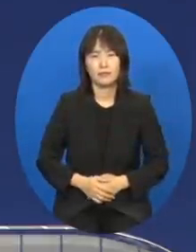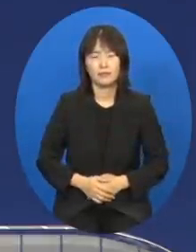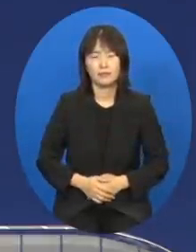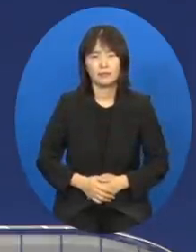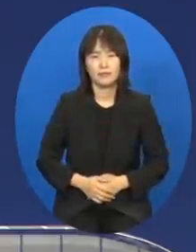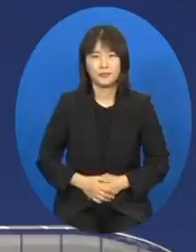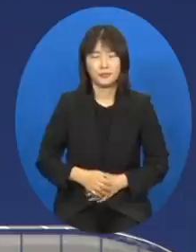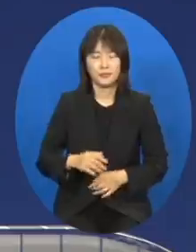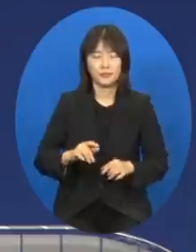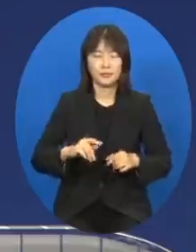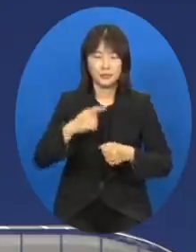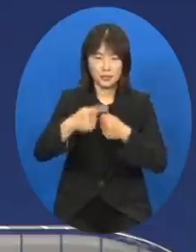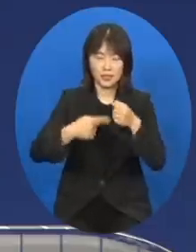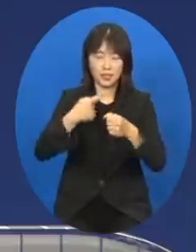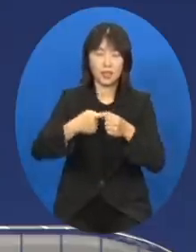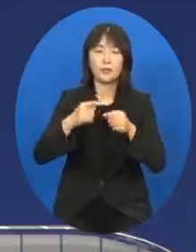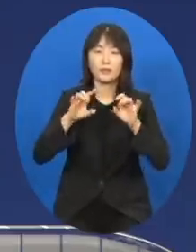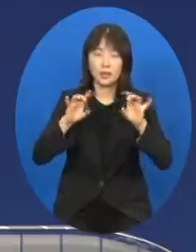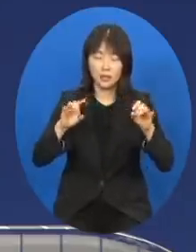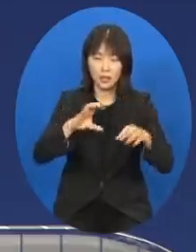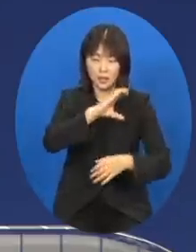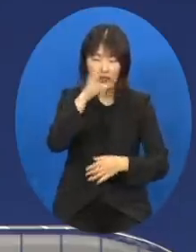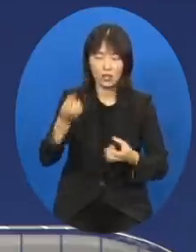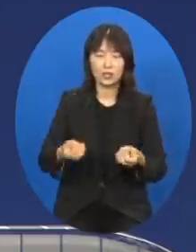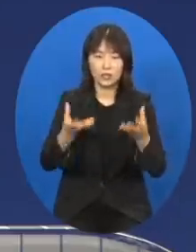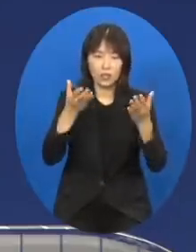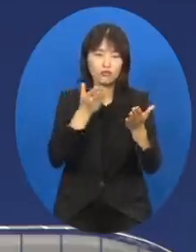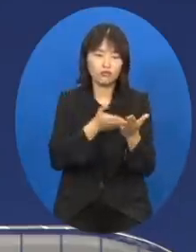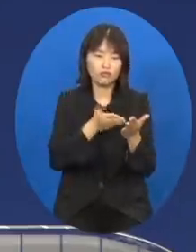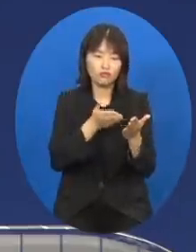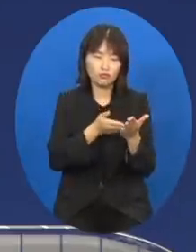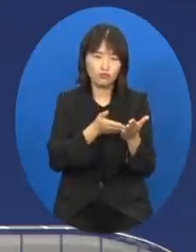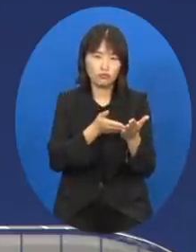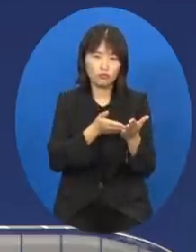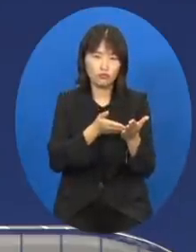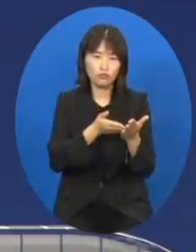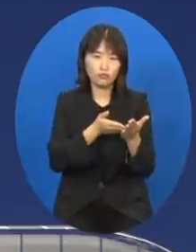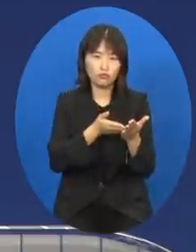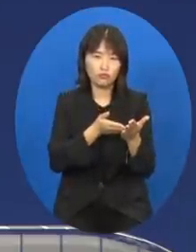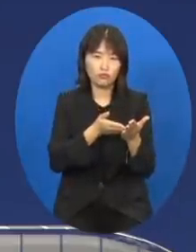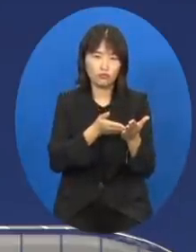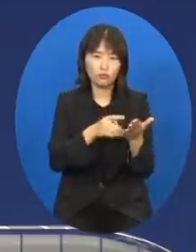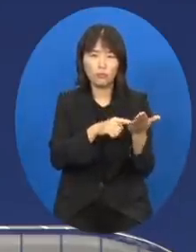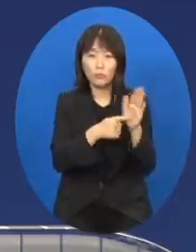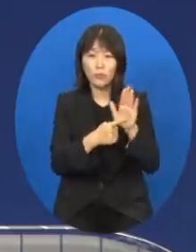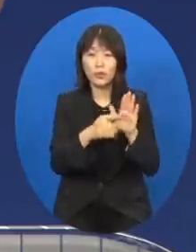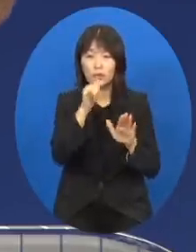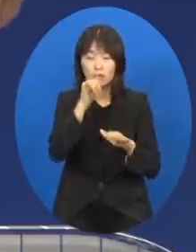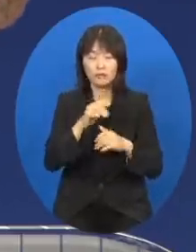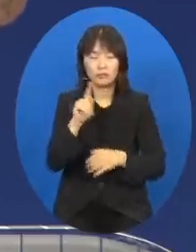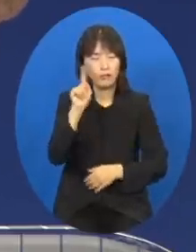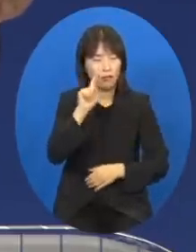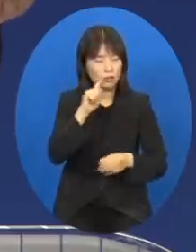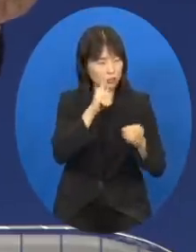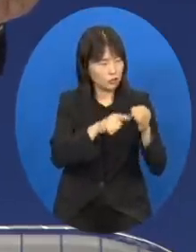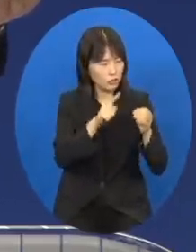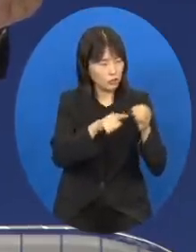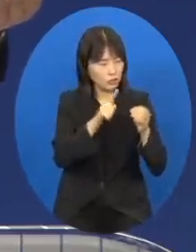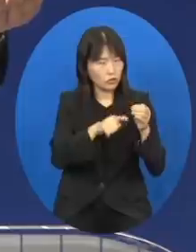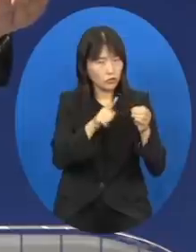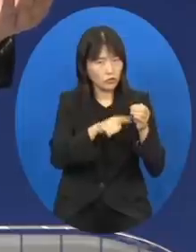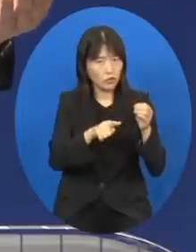해마다 성탄절에 이런 뉴스가 나오기도 합니다. 어느 사찰에서 절에서